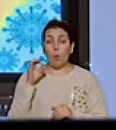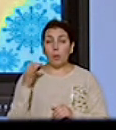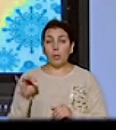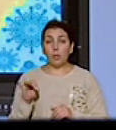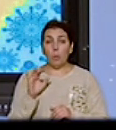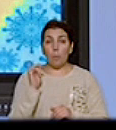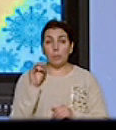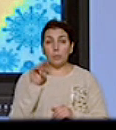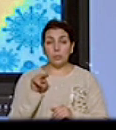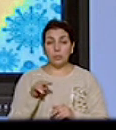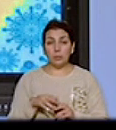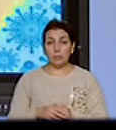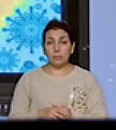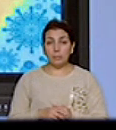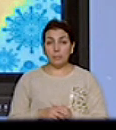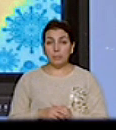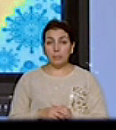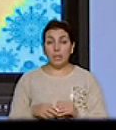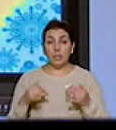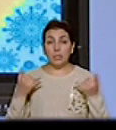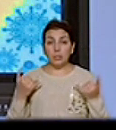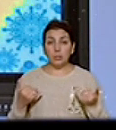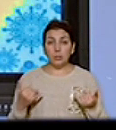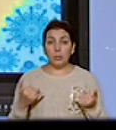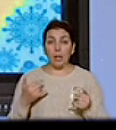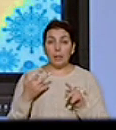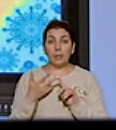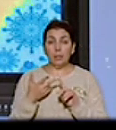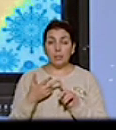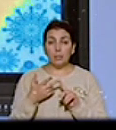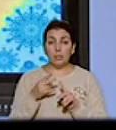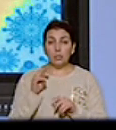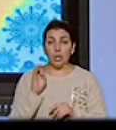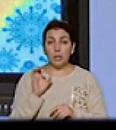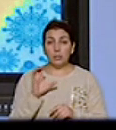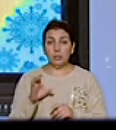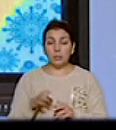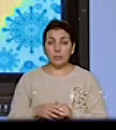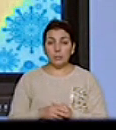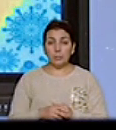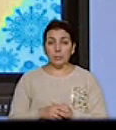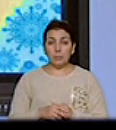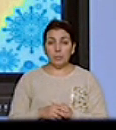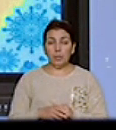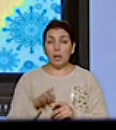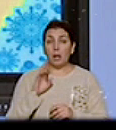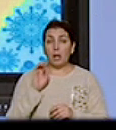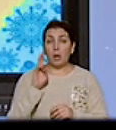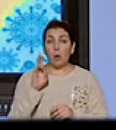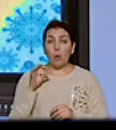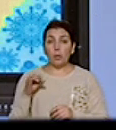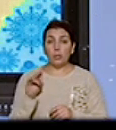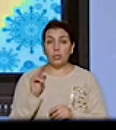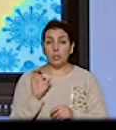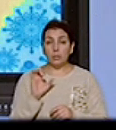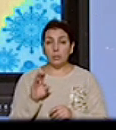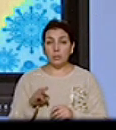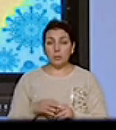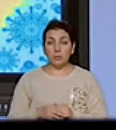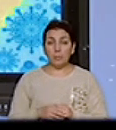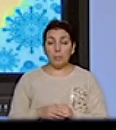Какое упражнение? Сейчас 3-й час. Какой